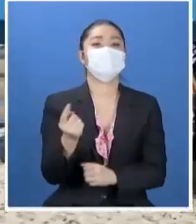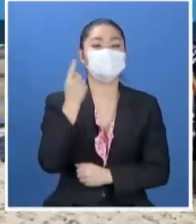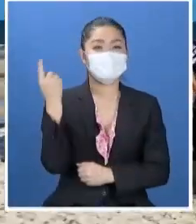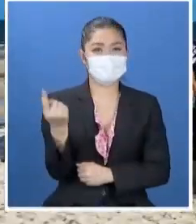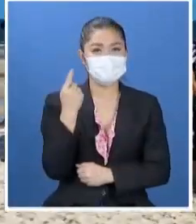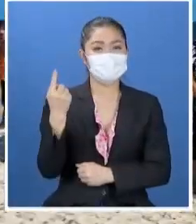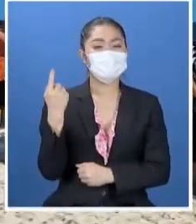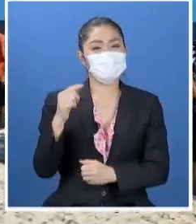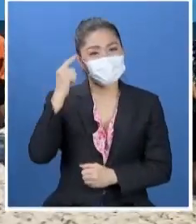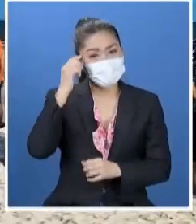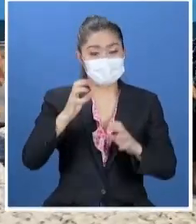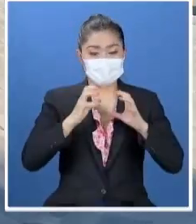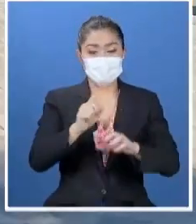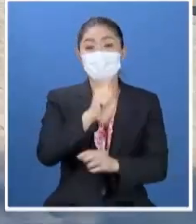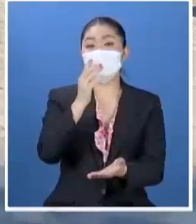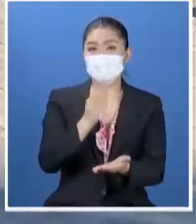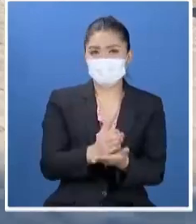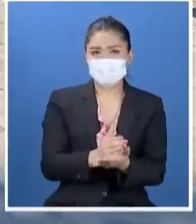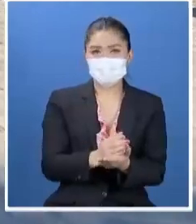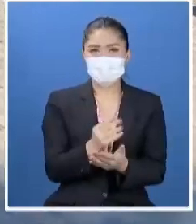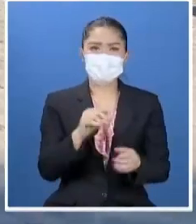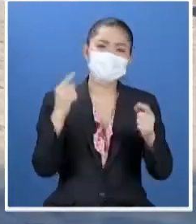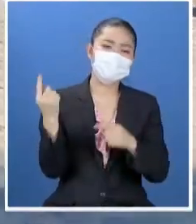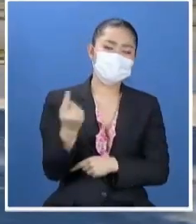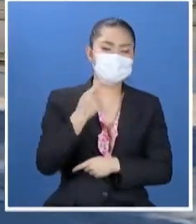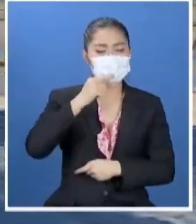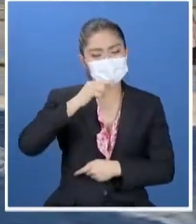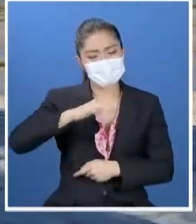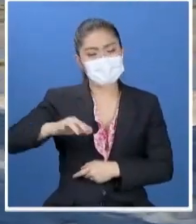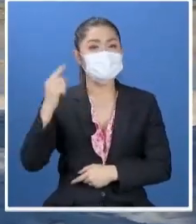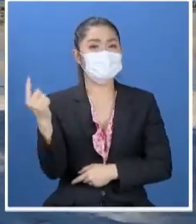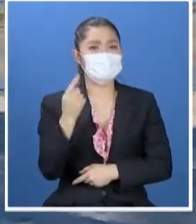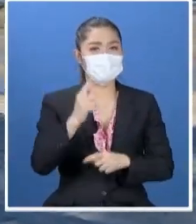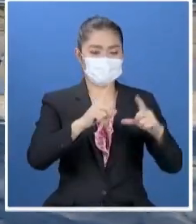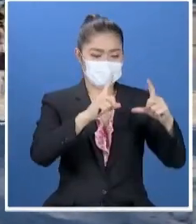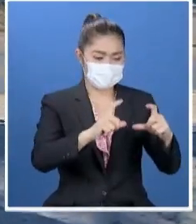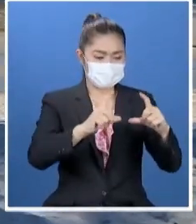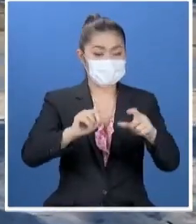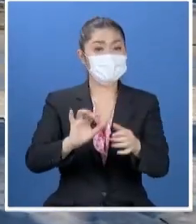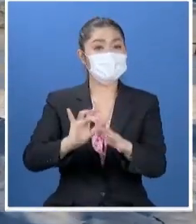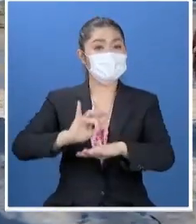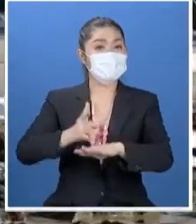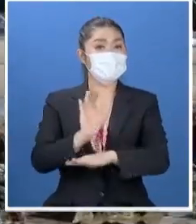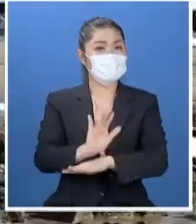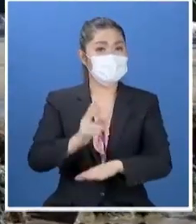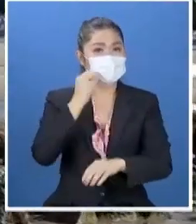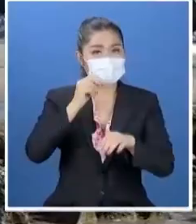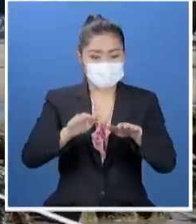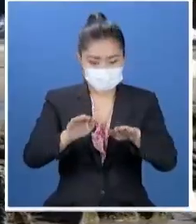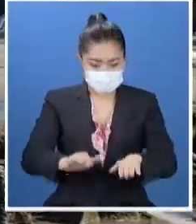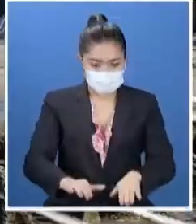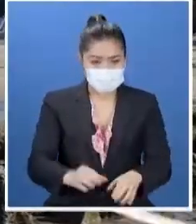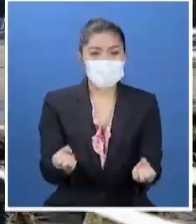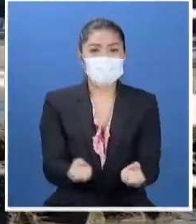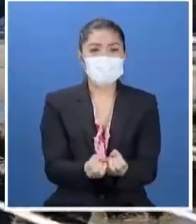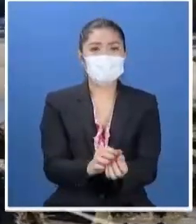ที่เดินทางมาท่องเที่ยวหัวหินในช่วงวันหยุดก็ต่างพากันไปเดินเล่นที่ชายหาดค่ะและถ่ายรูปปรากฏการณ์ธรรมชาติที่น้ำลดลงต่ำส่ง